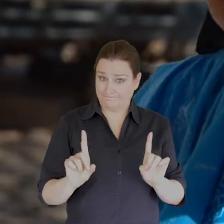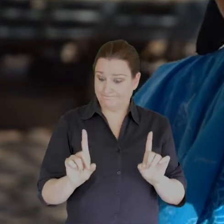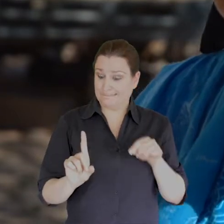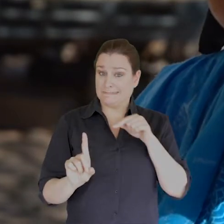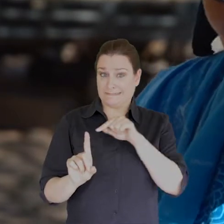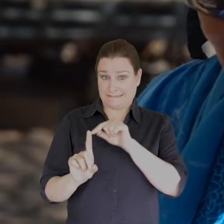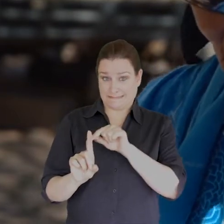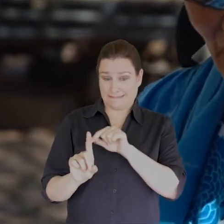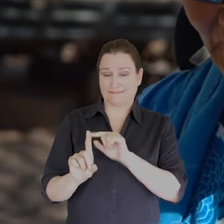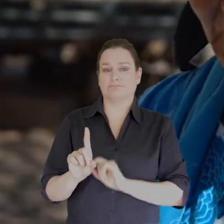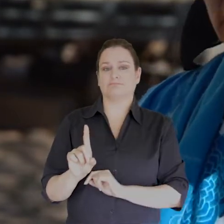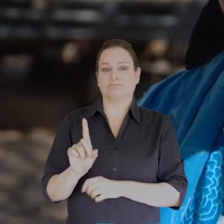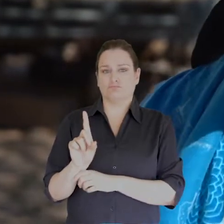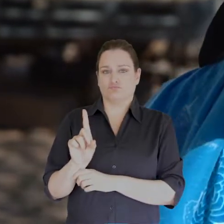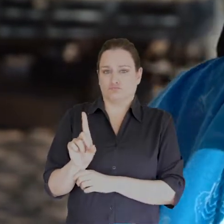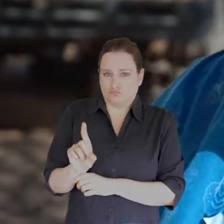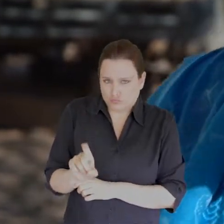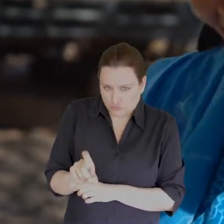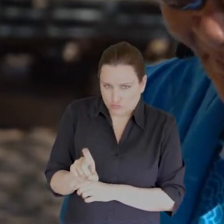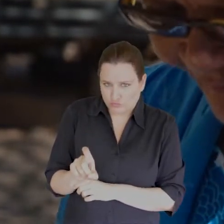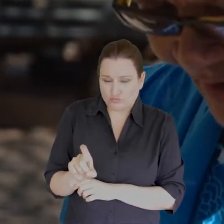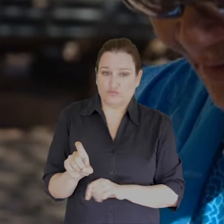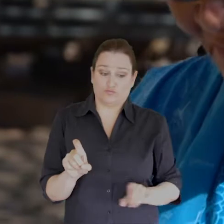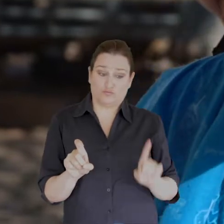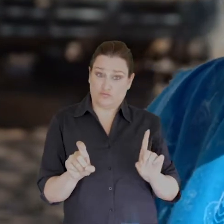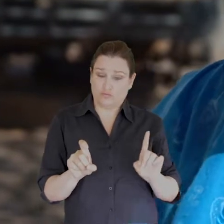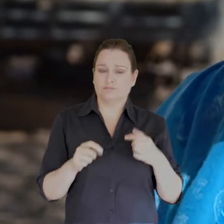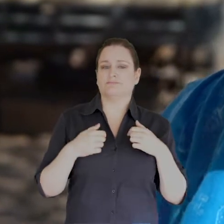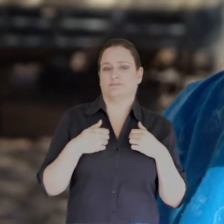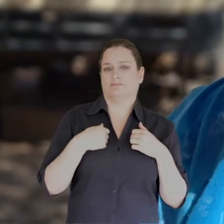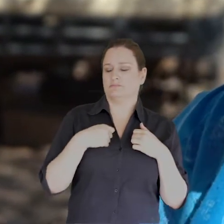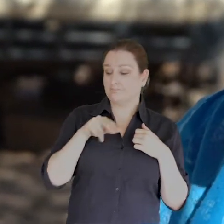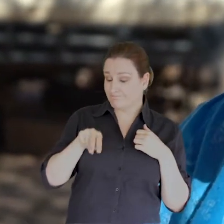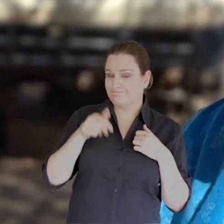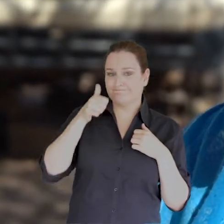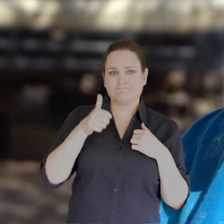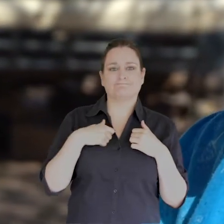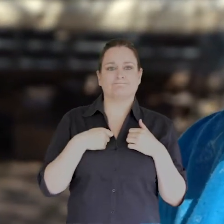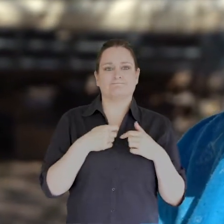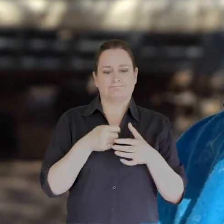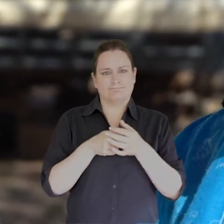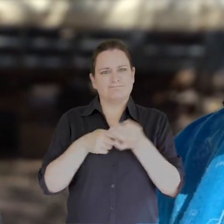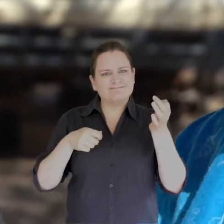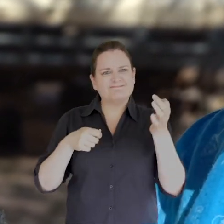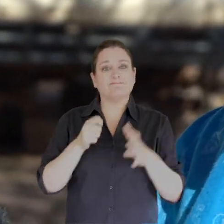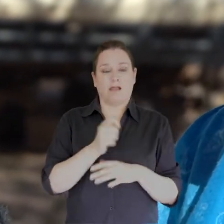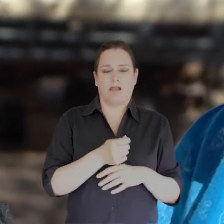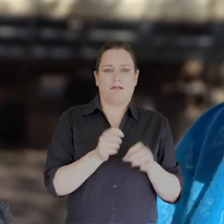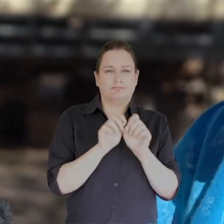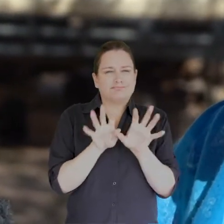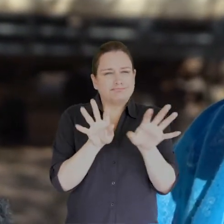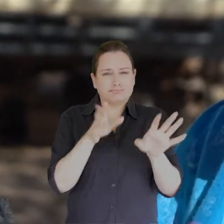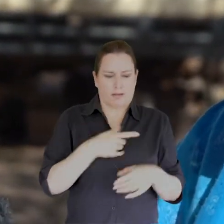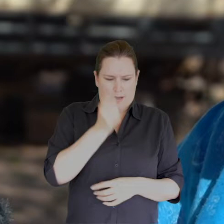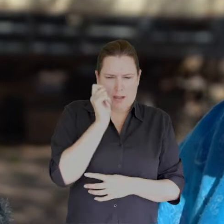rivier gegaan en daar had ze me haar, daar had ze gebuk. En toen moet ik nou die